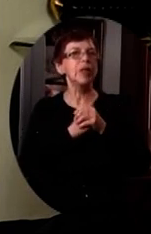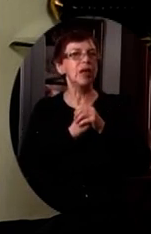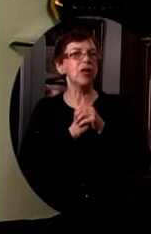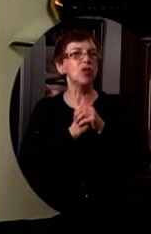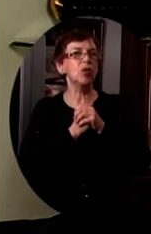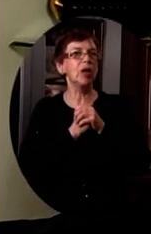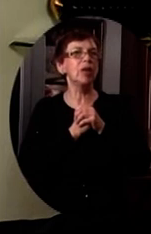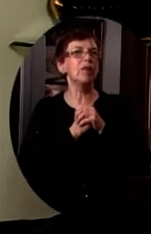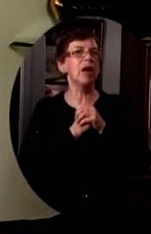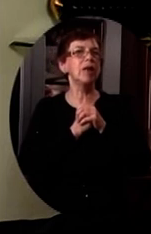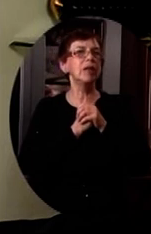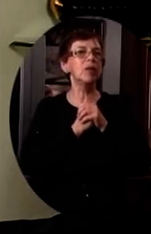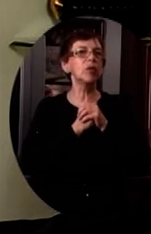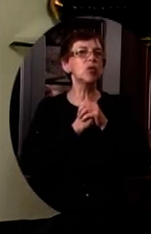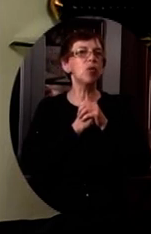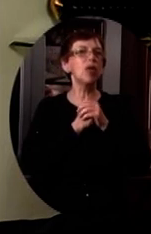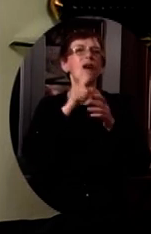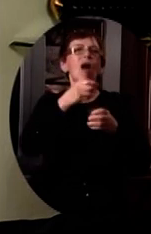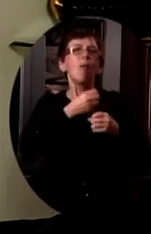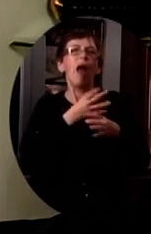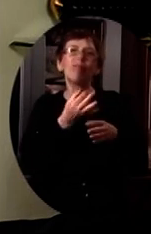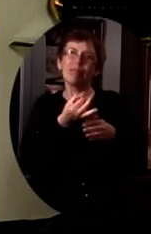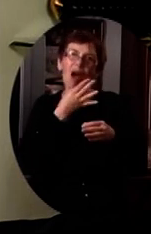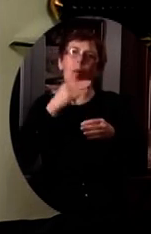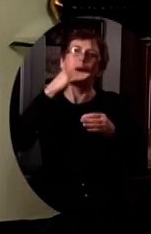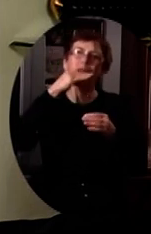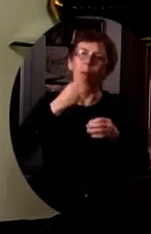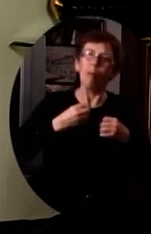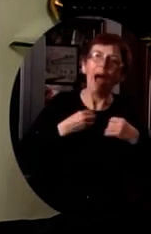היה פסח, אני זוכרת, ואכלתי את המצות.